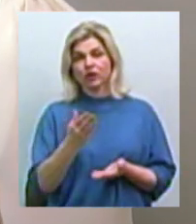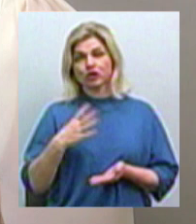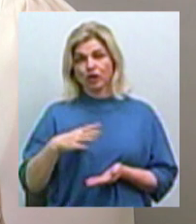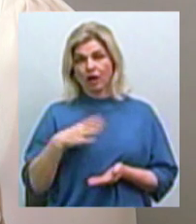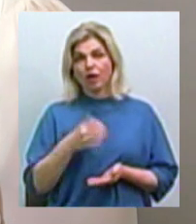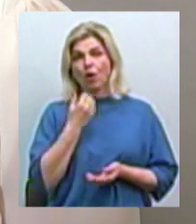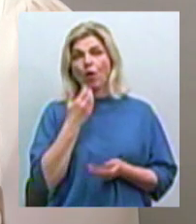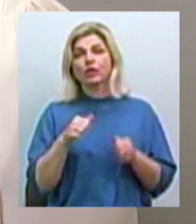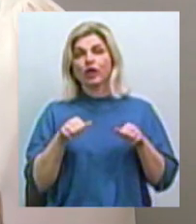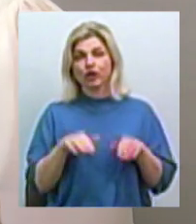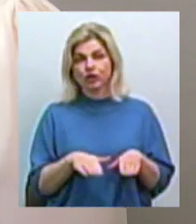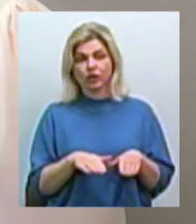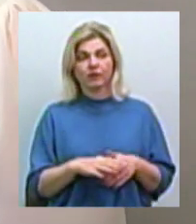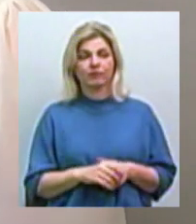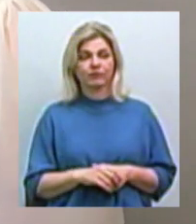приймається рішення,